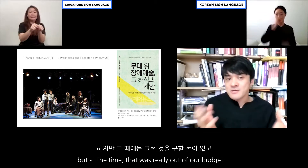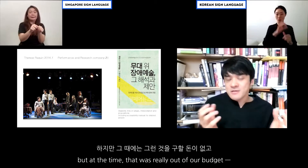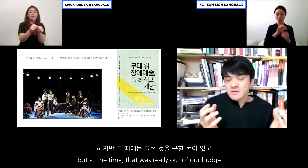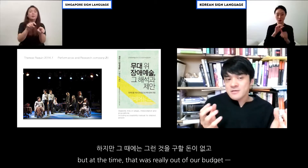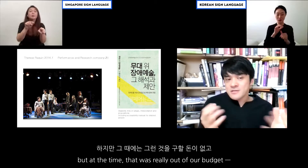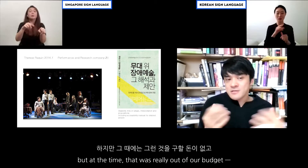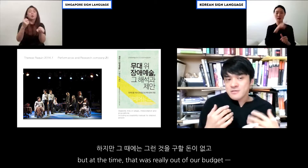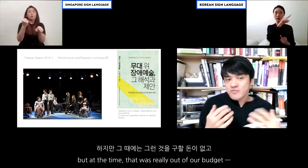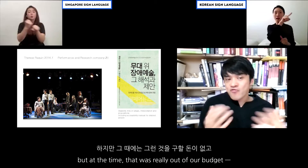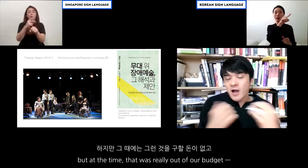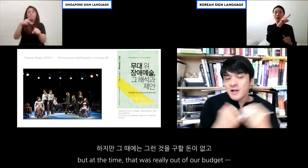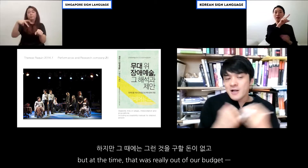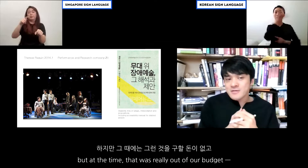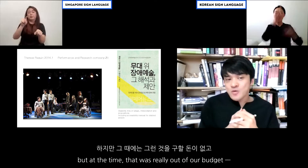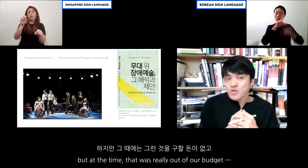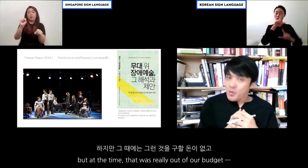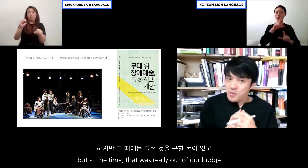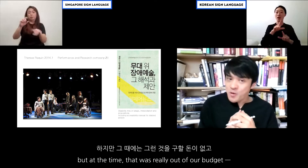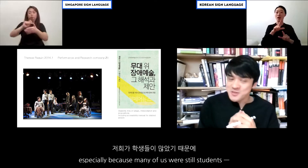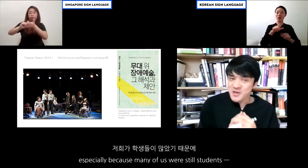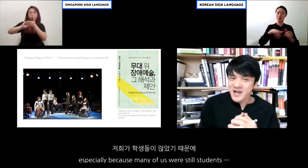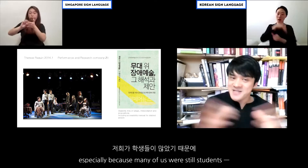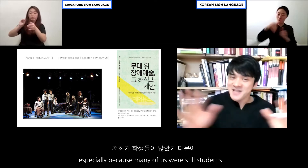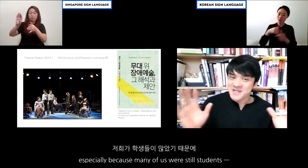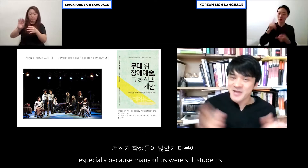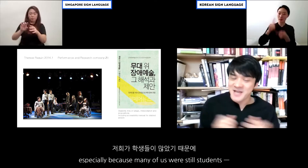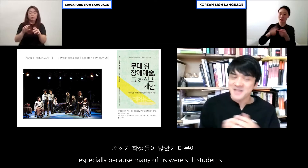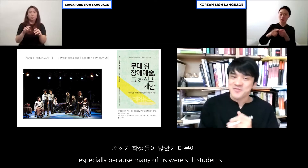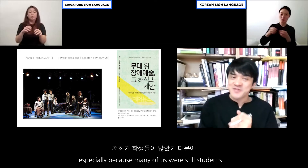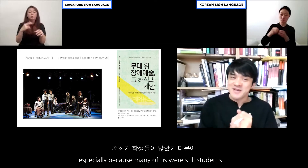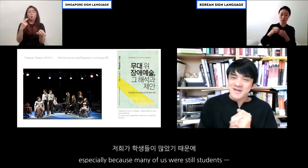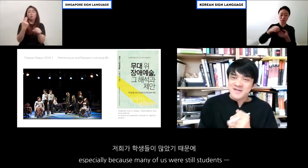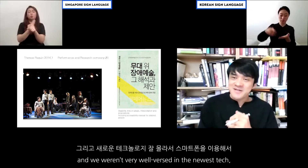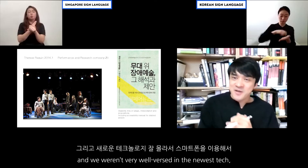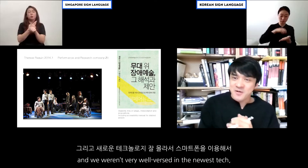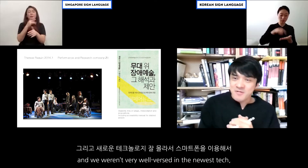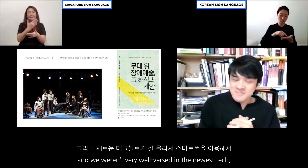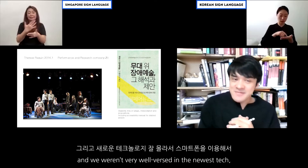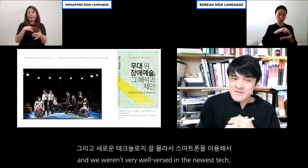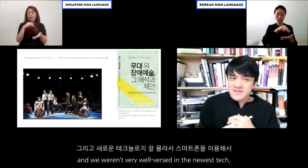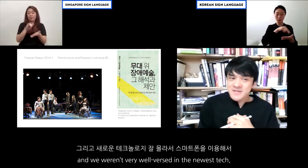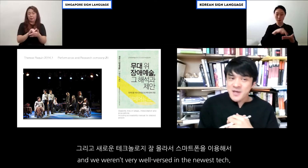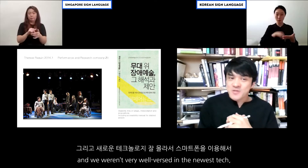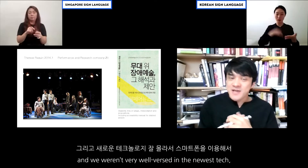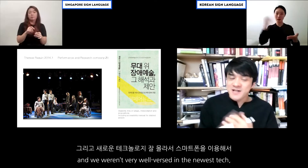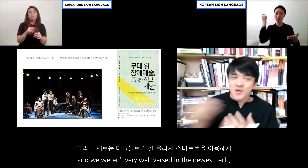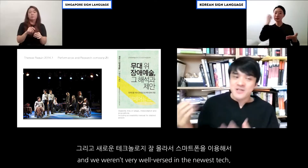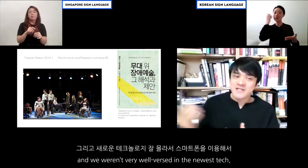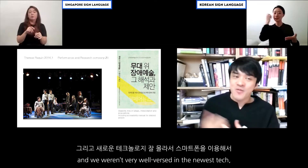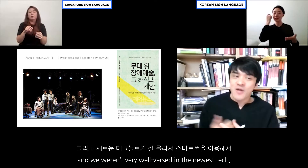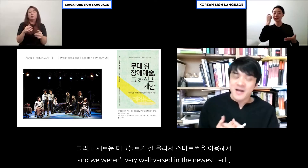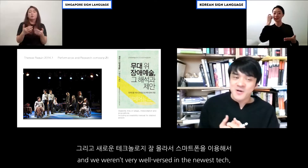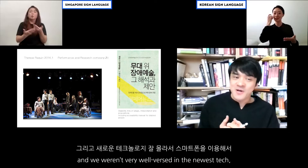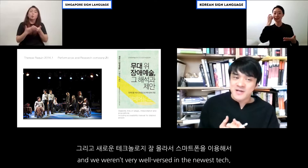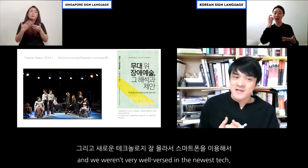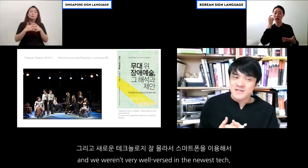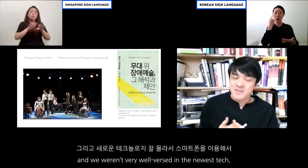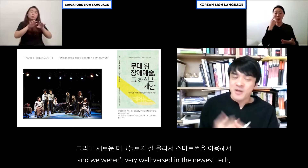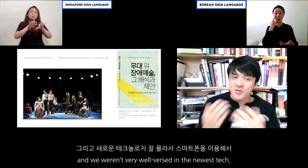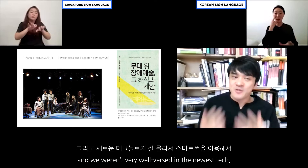것을 구할 돈이 없고 저희가 학생들이 많았기 때문에 그리고 새로운 테크놀로지를 잘